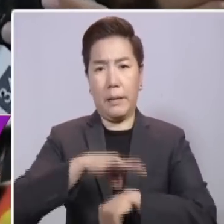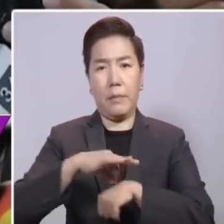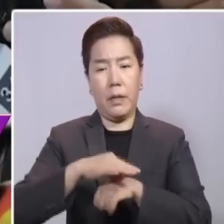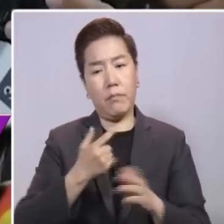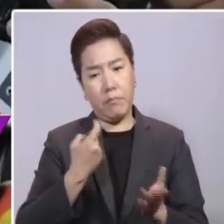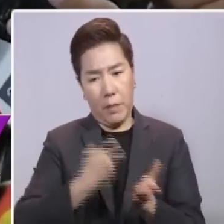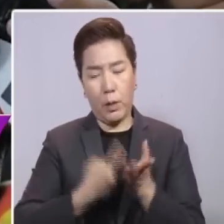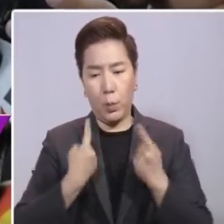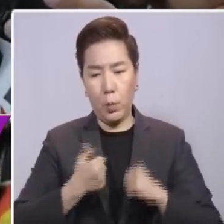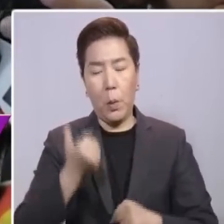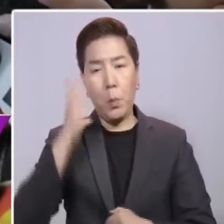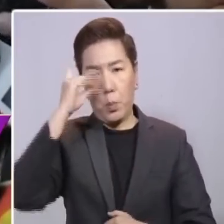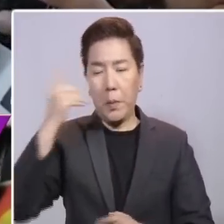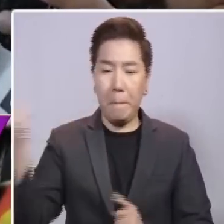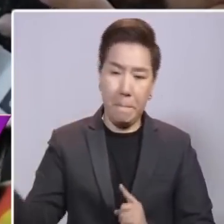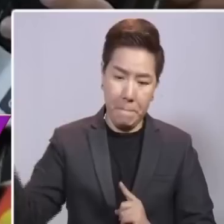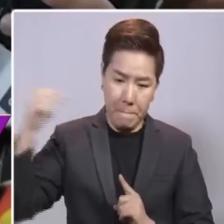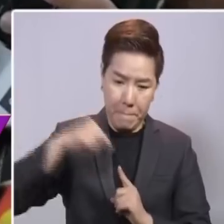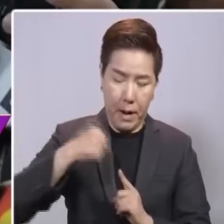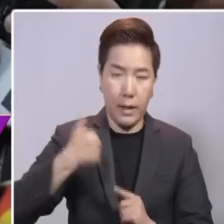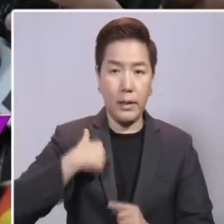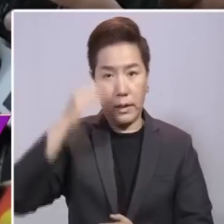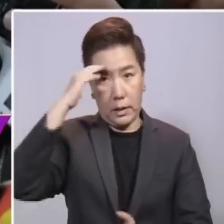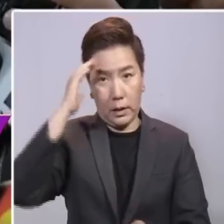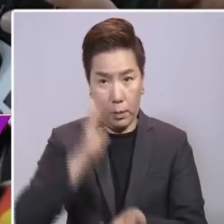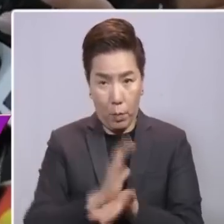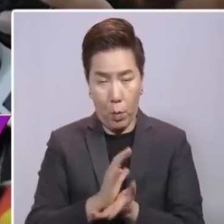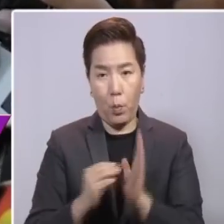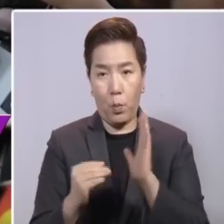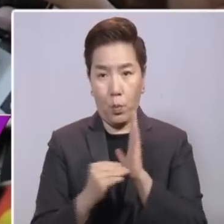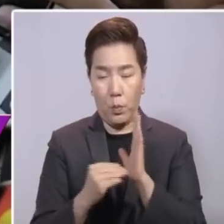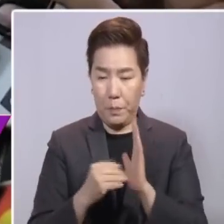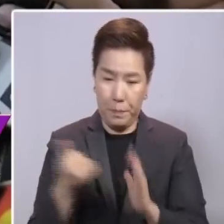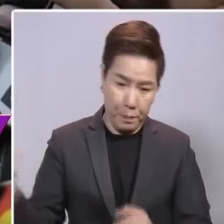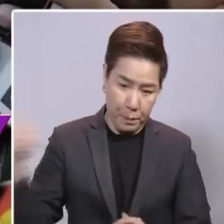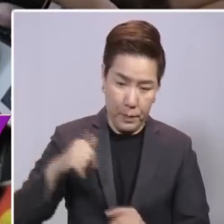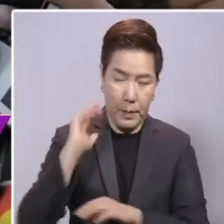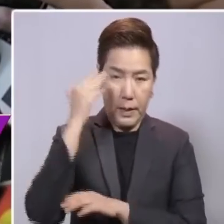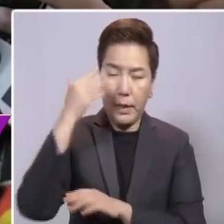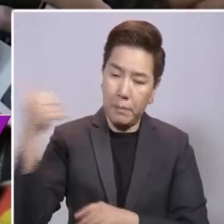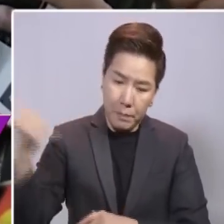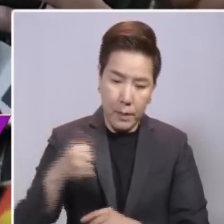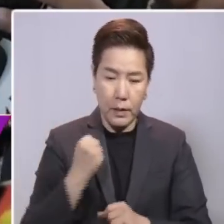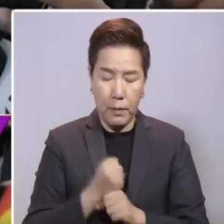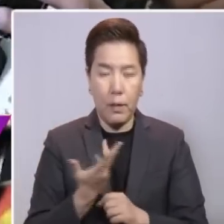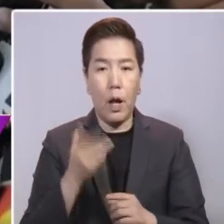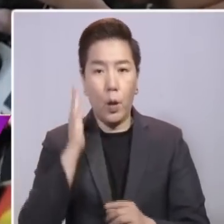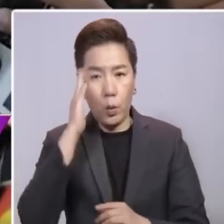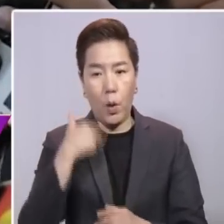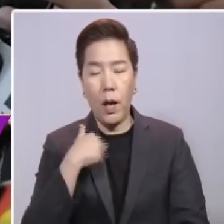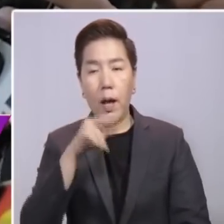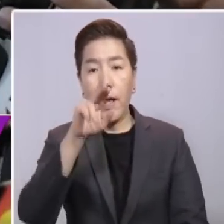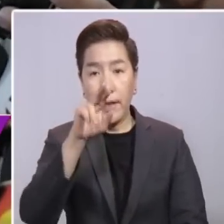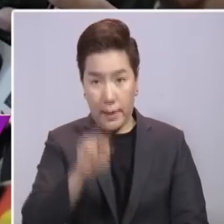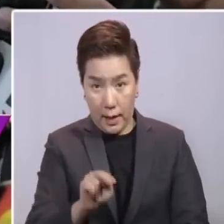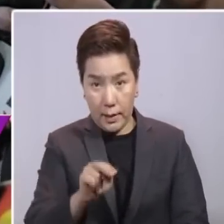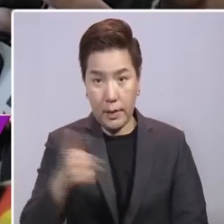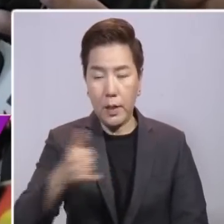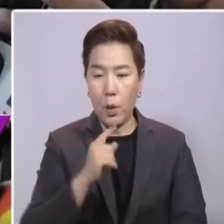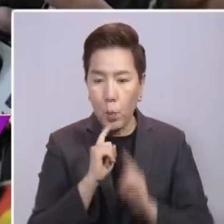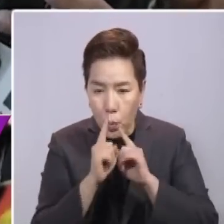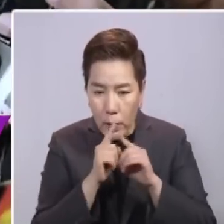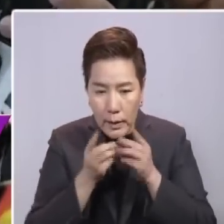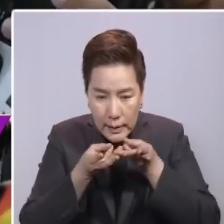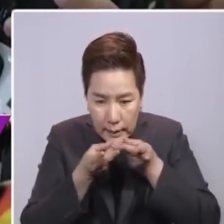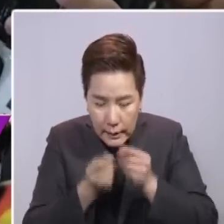ก็ให้มารายงานตัวนะครับที่ศูนย์ปฏิบัติการของสำนักงานตำรวจแห่งชาติจากนั้น จะนัดหมายนะครับให้มาให้ปากคำ